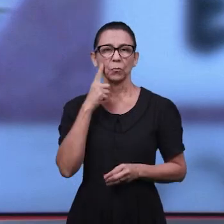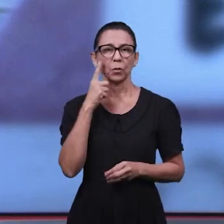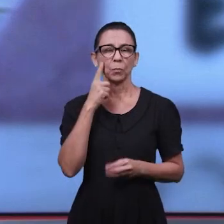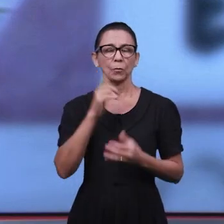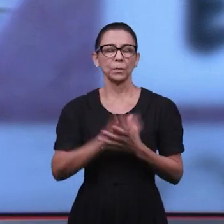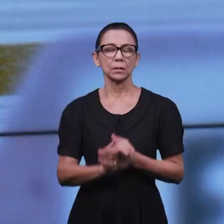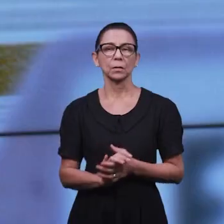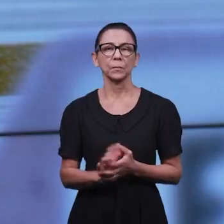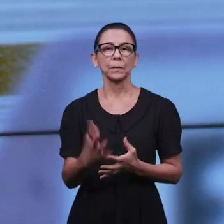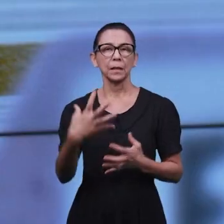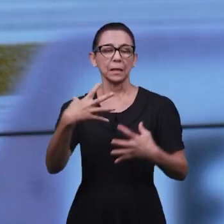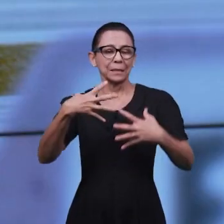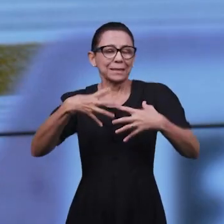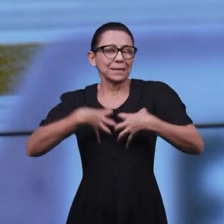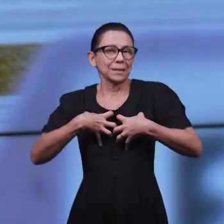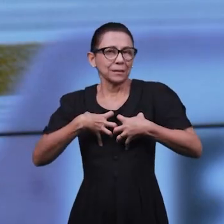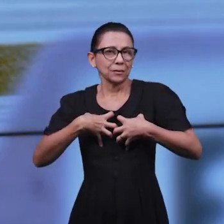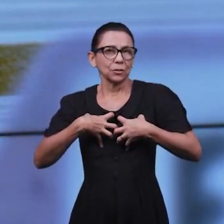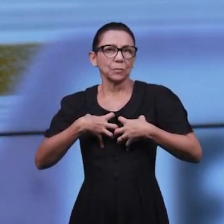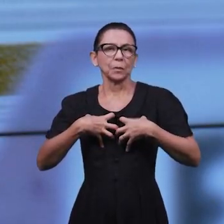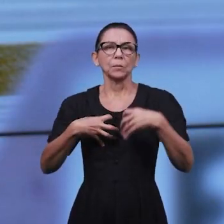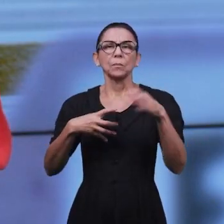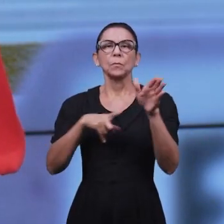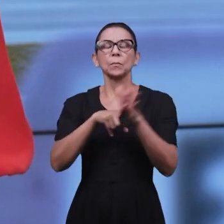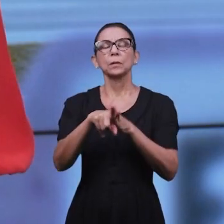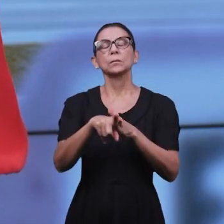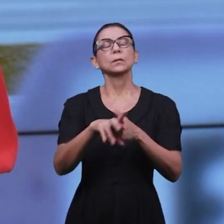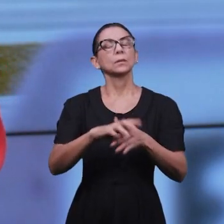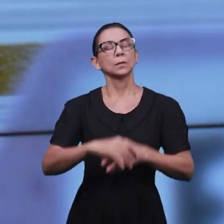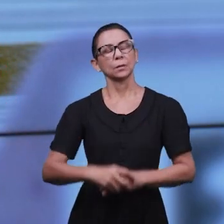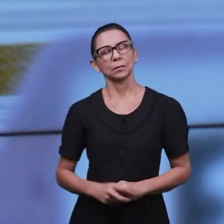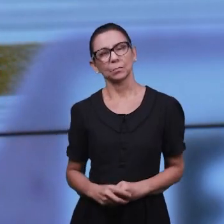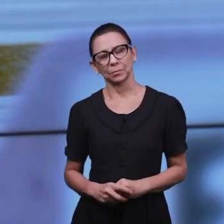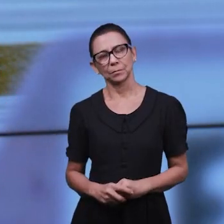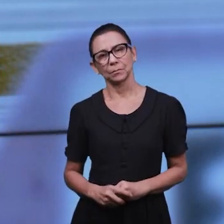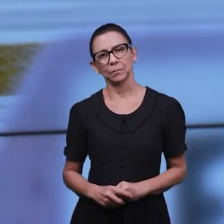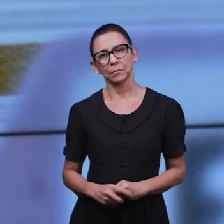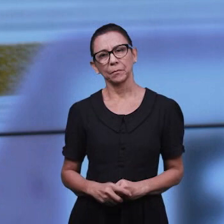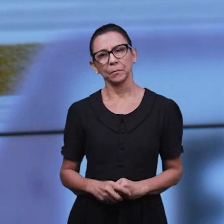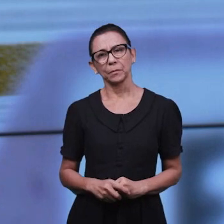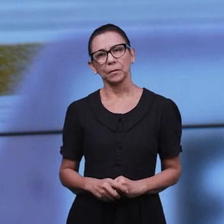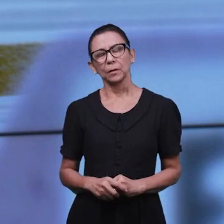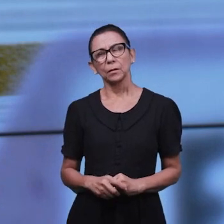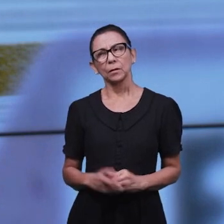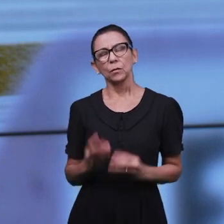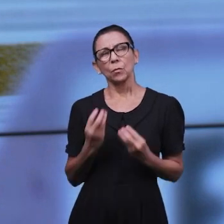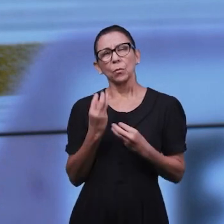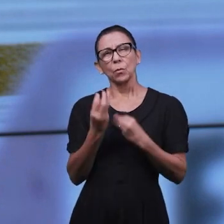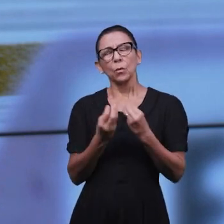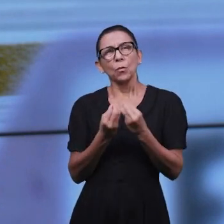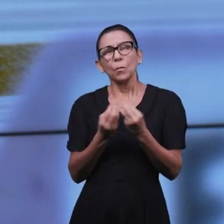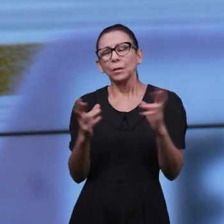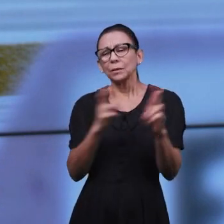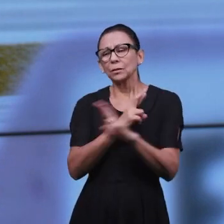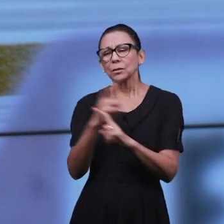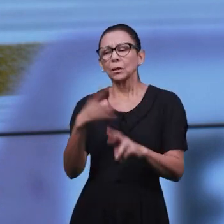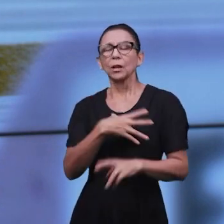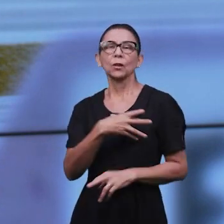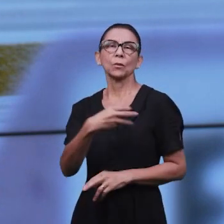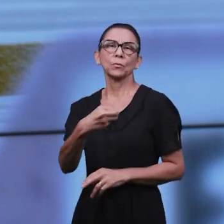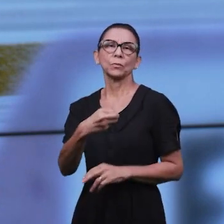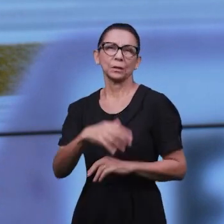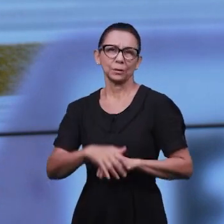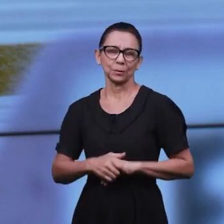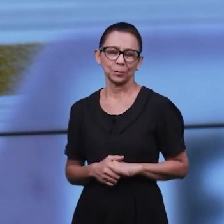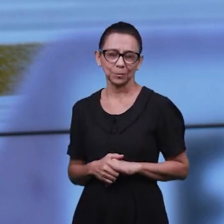les sentiments. Et nous vous posons la question à vous qui nous assistez. Comment on fait face aux sentiments